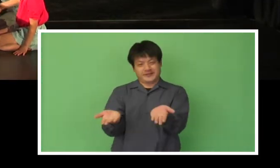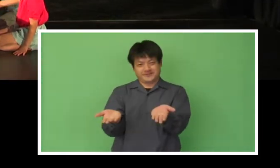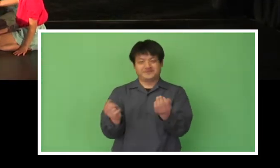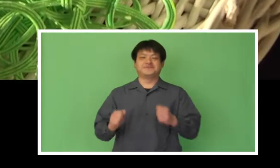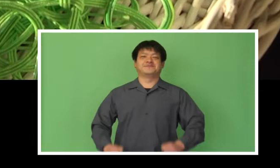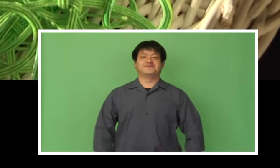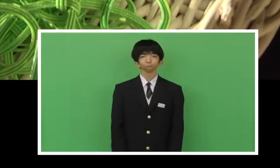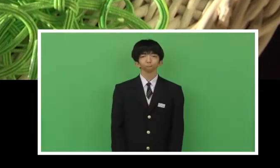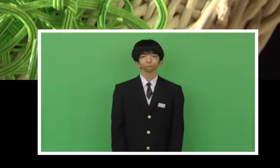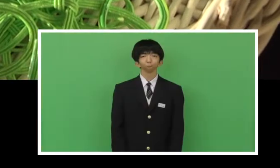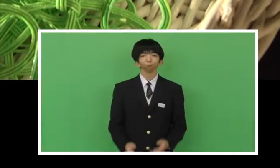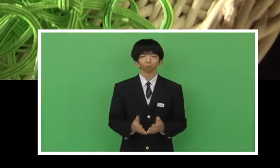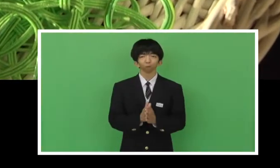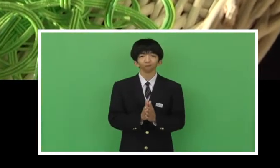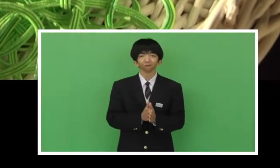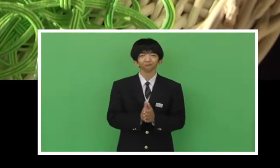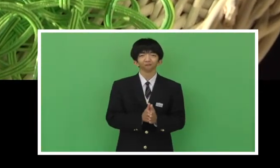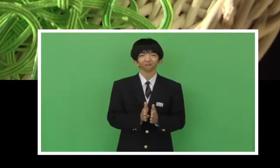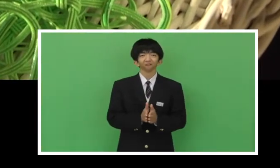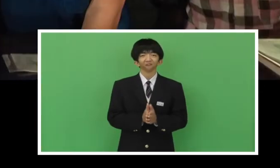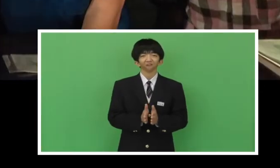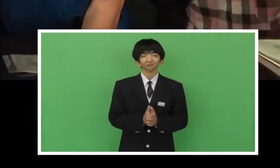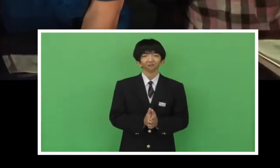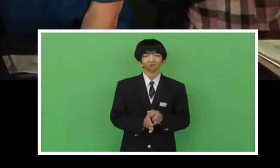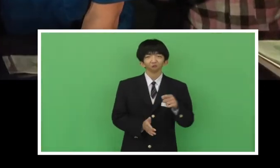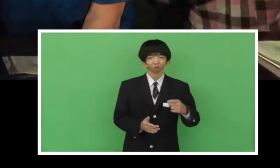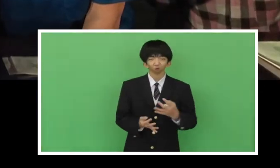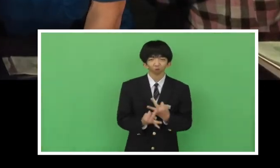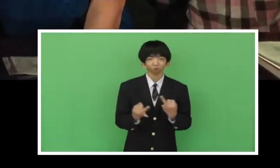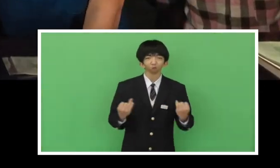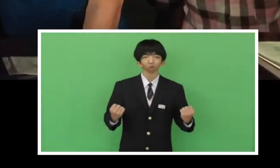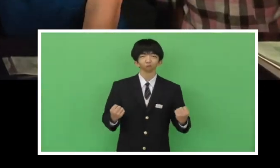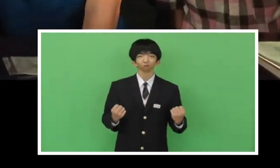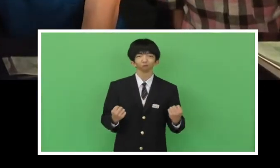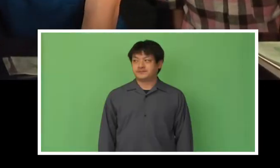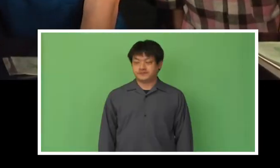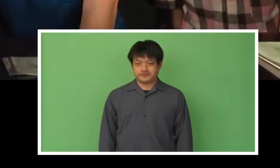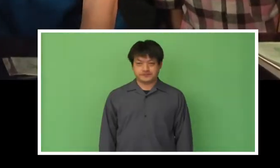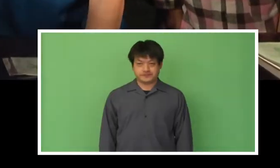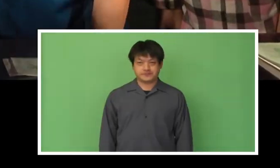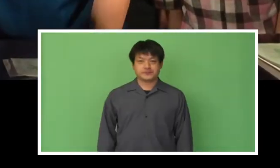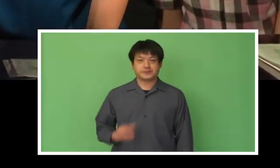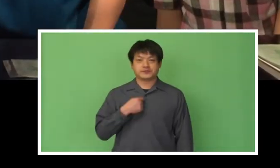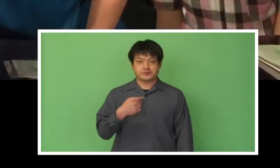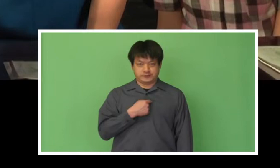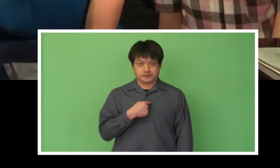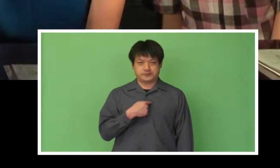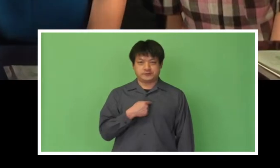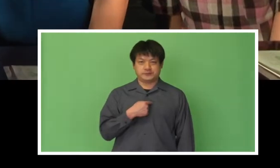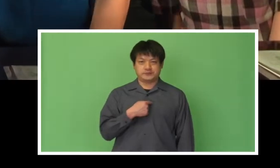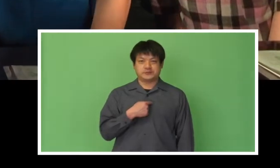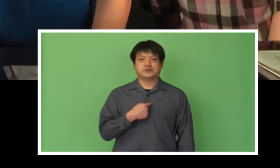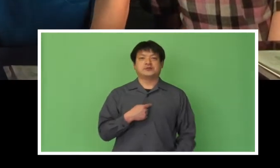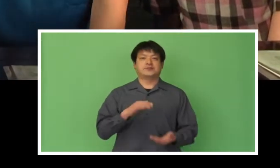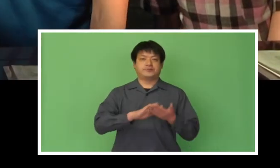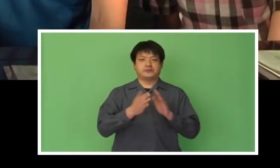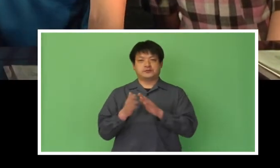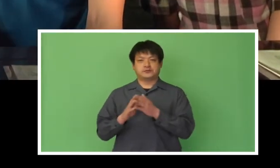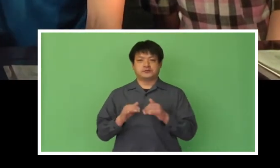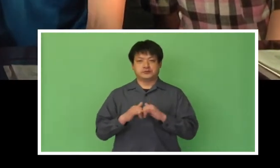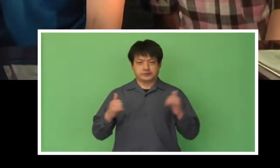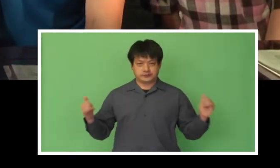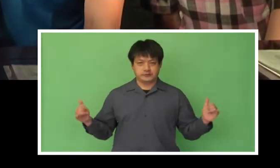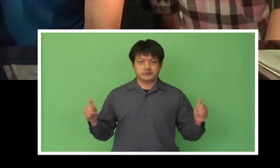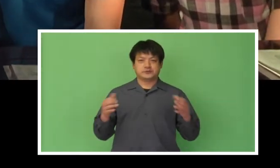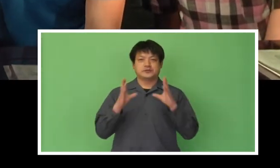ようわい。 うわー。こんなにたくさん。 ばあ ちゃんな、町の人たちが笑